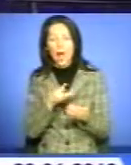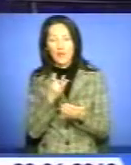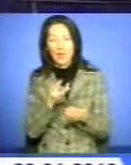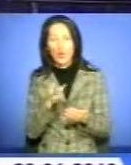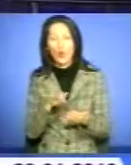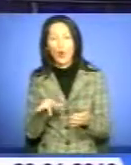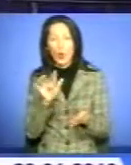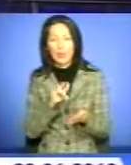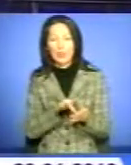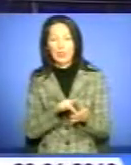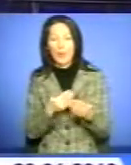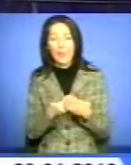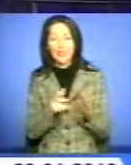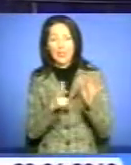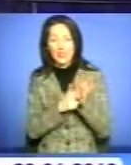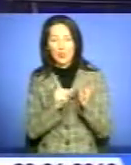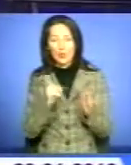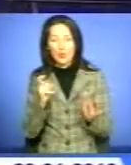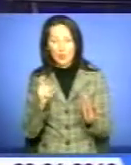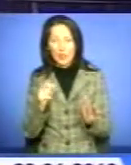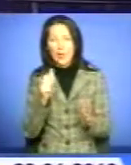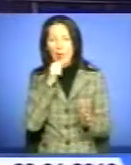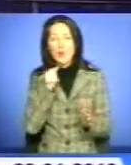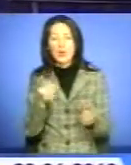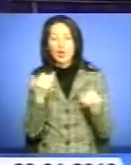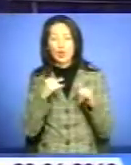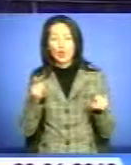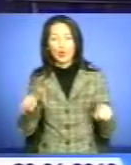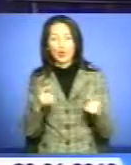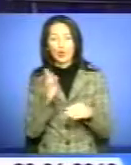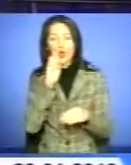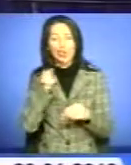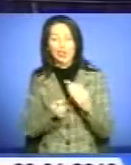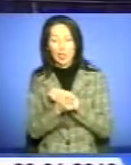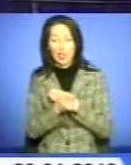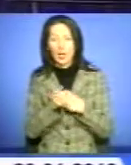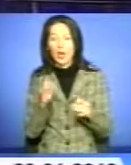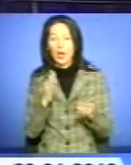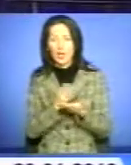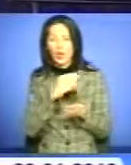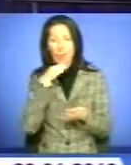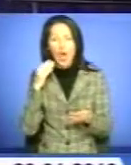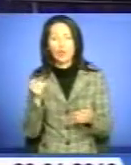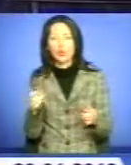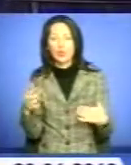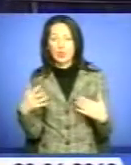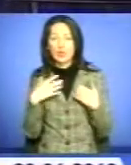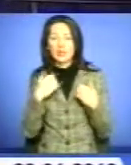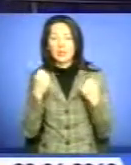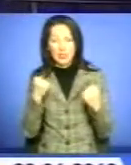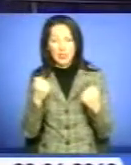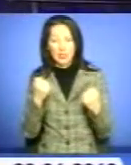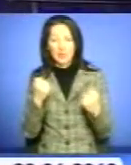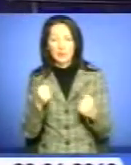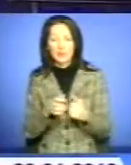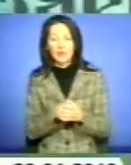8 століть, коли чудотворного джерела сталося багато зцілень. Історію по крихтах зібрали творці стрічки. Деталі у сюжеті Олени